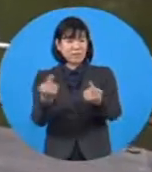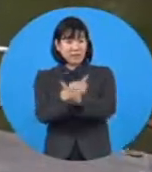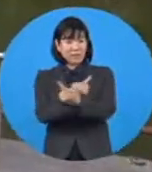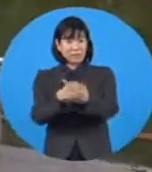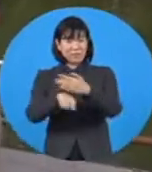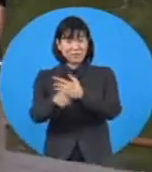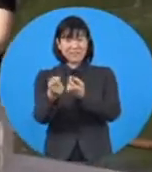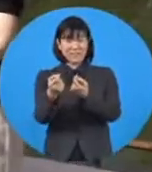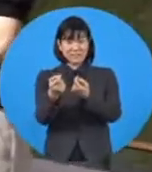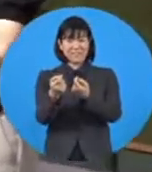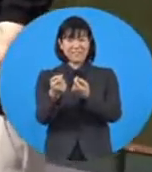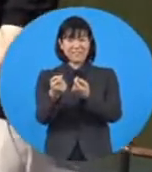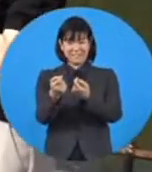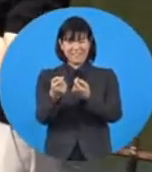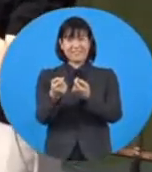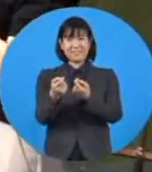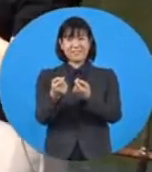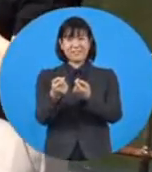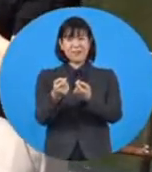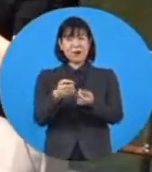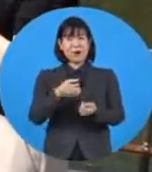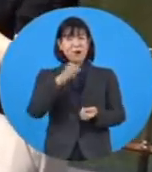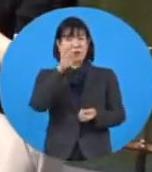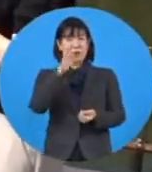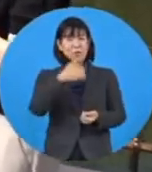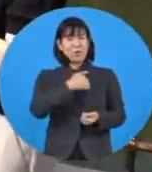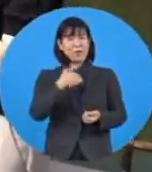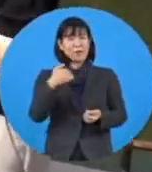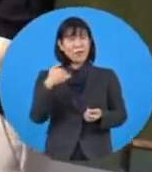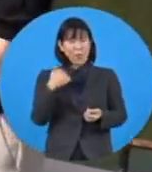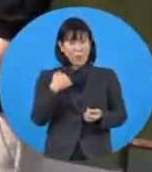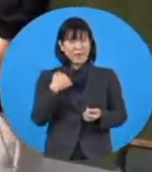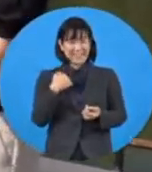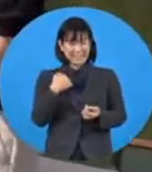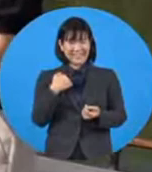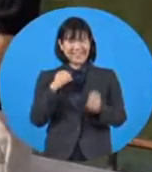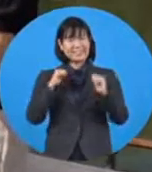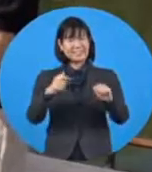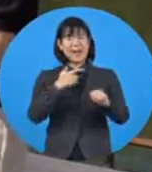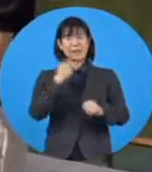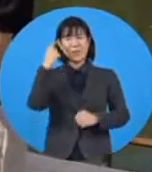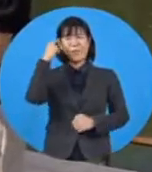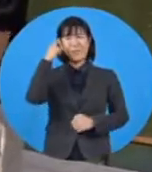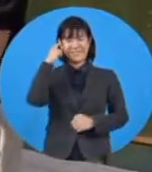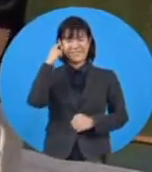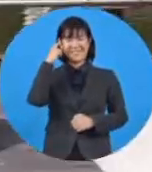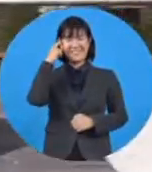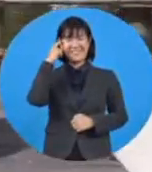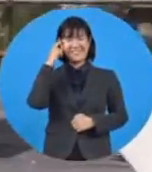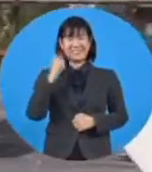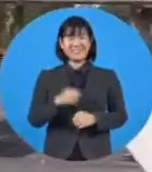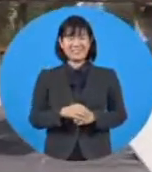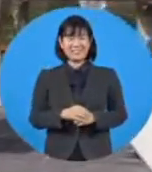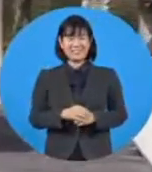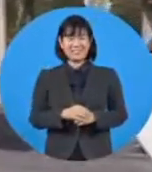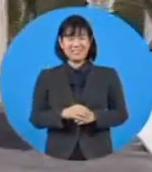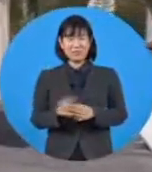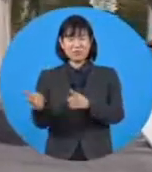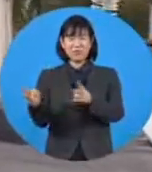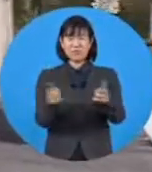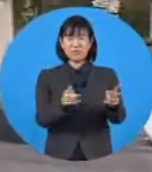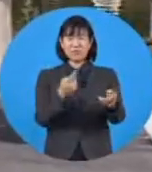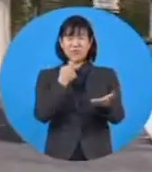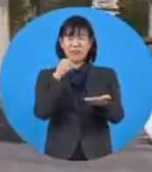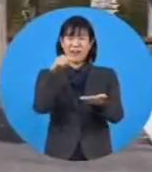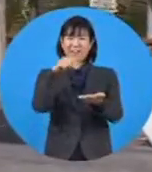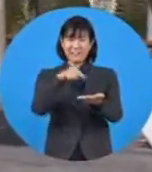か？ うん、そうです。まさにこれを飲めるお水に魔法のようにちょっと変えてみたいと思います。 準備は至